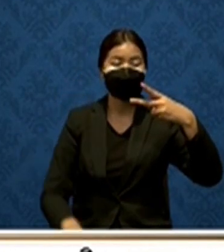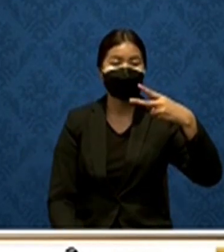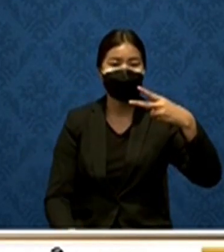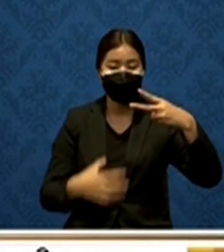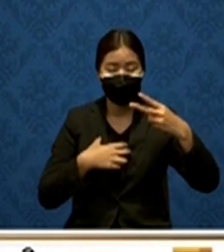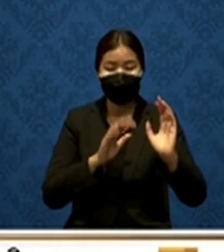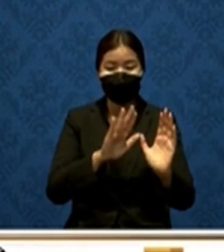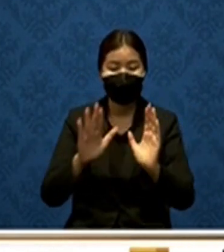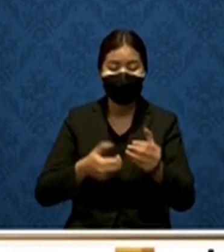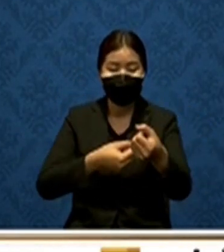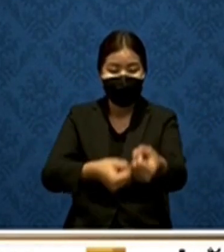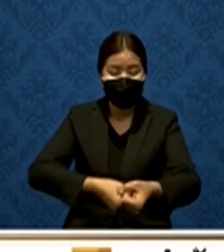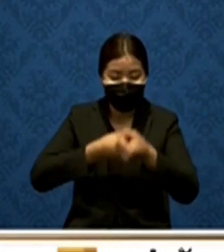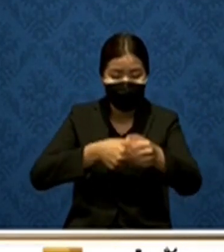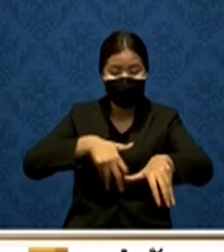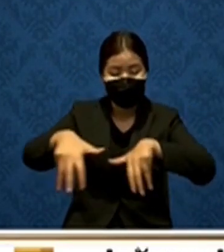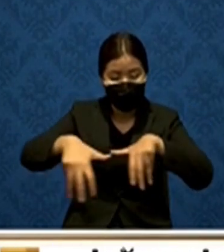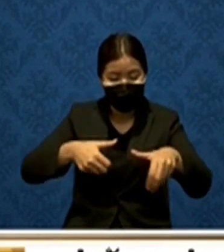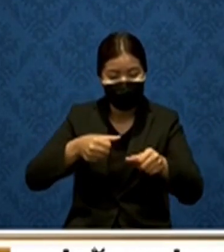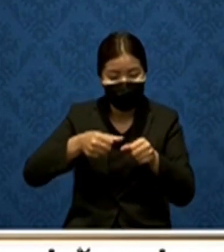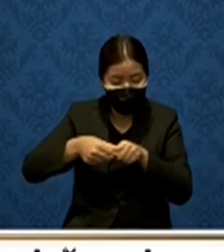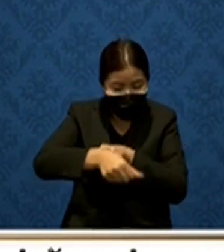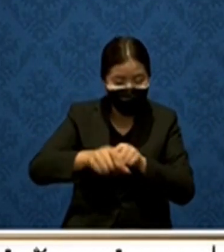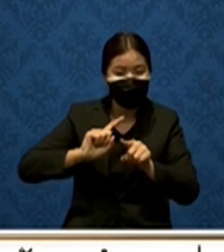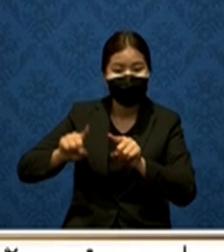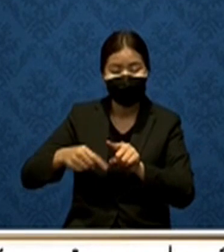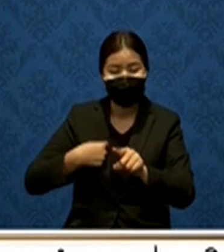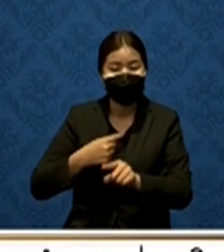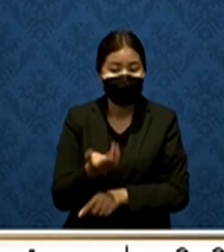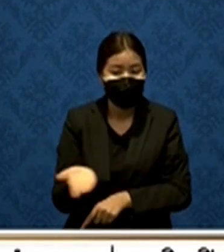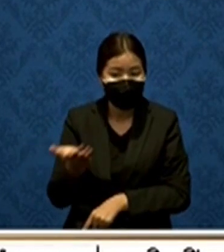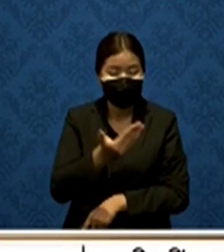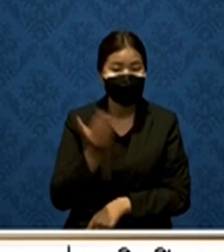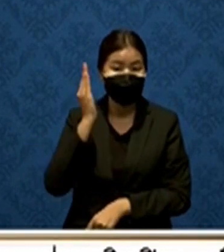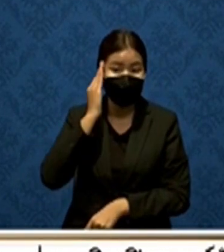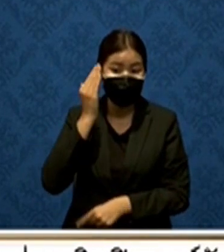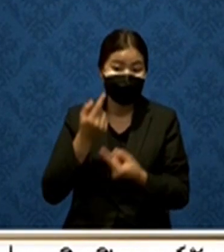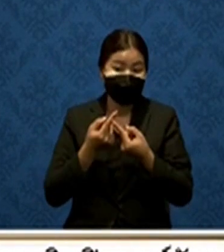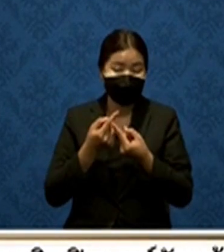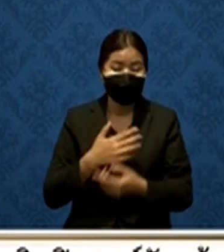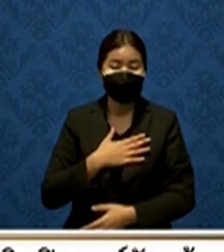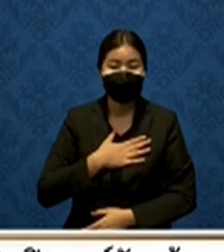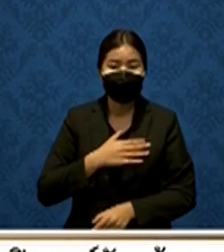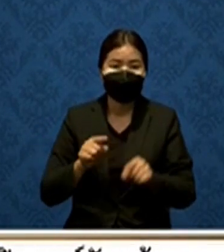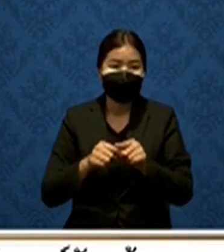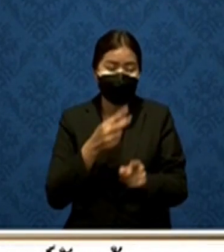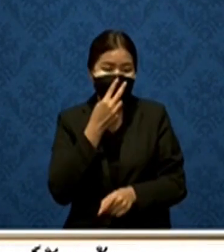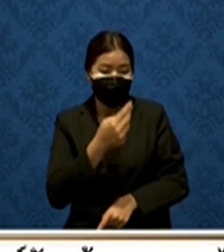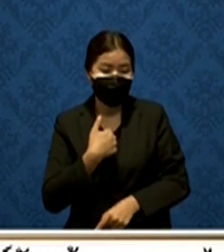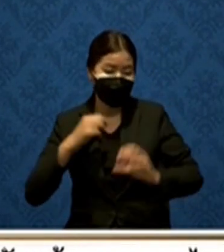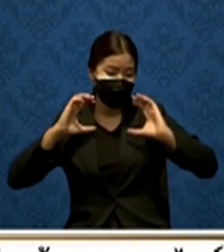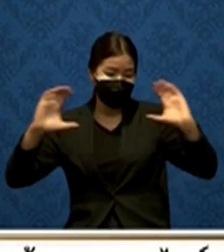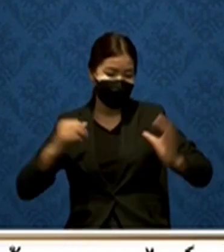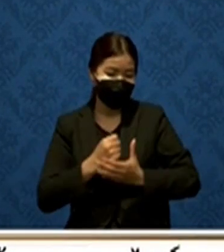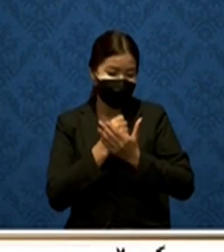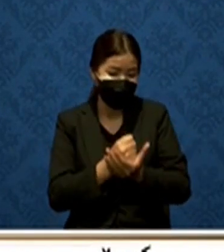ได้รับทราบไปพร้อมกันในเวลาเดยวกันแต่ว่าอย่างไรก็ตามไม่ได้แลวาเมอเป็เช่นนี้แล้วรัฐบาลจะไม่